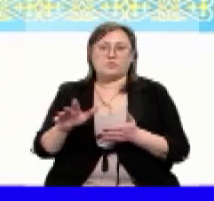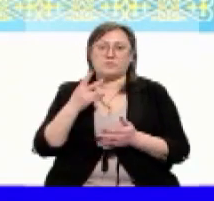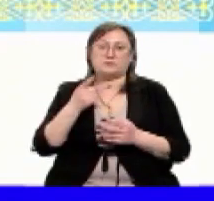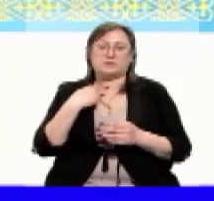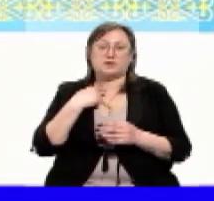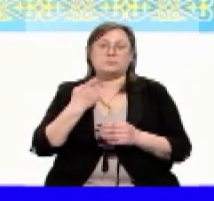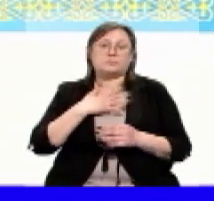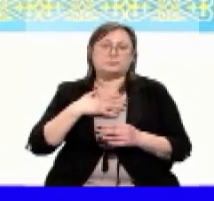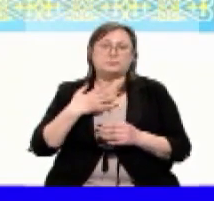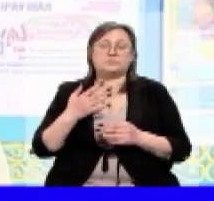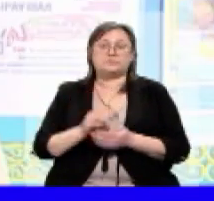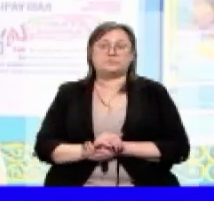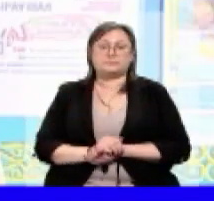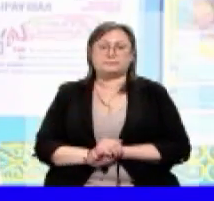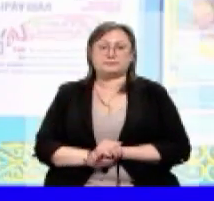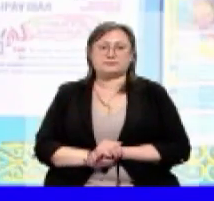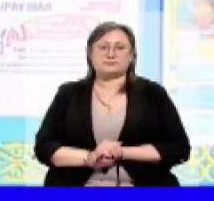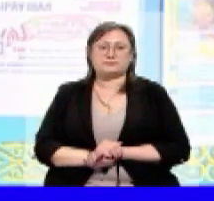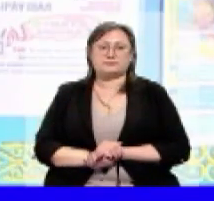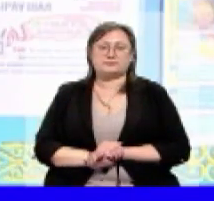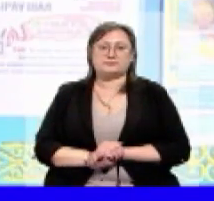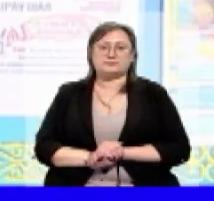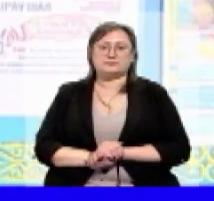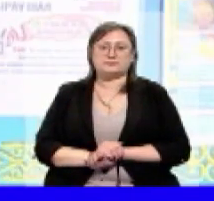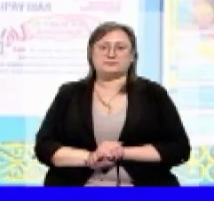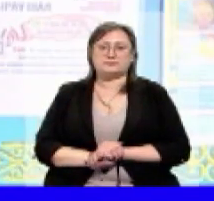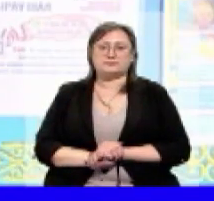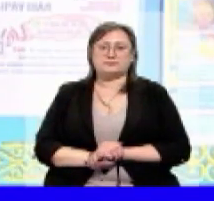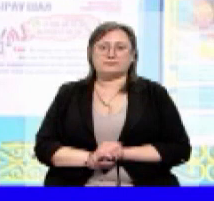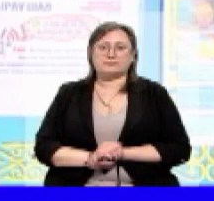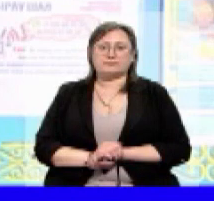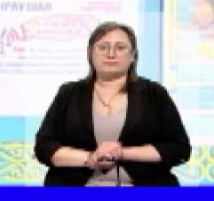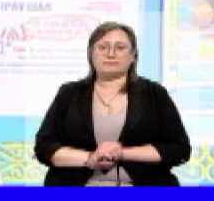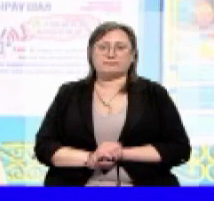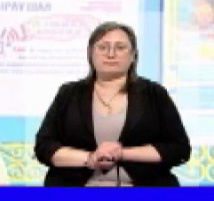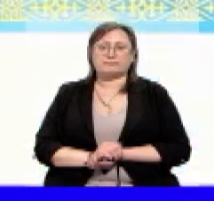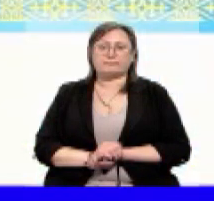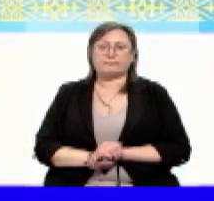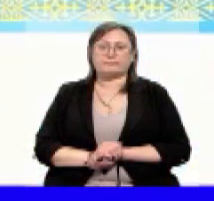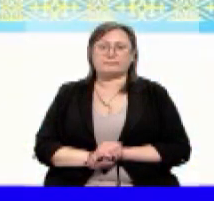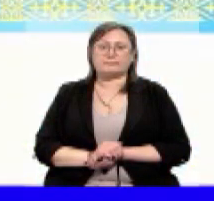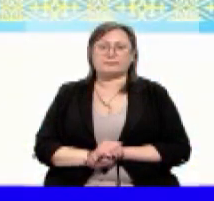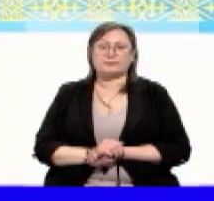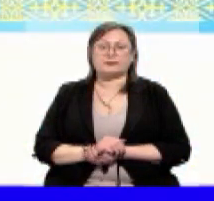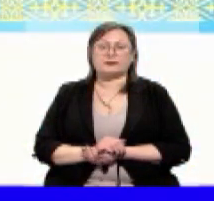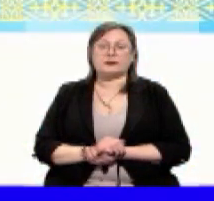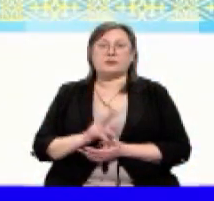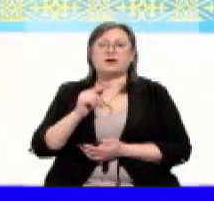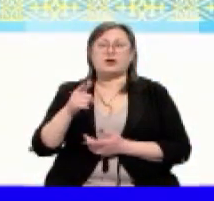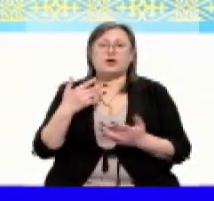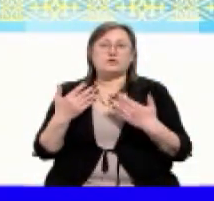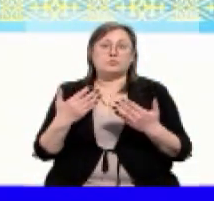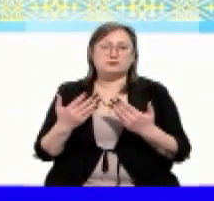алуына жақсы. Ауылдық жерде жұмыс істеу ол өте оңай. Сабақ барысында